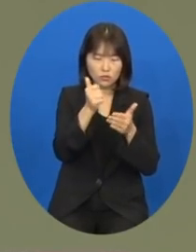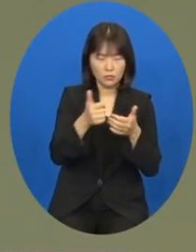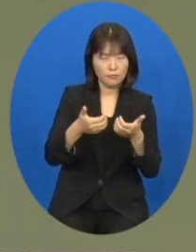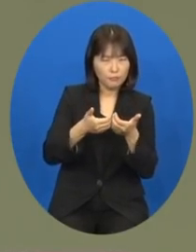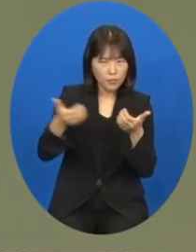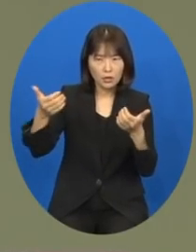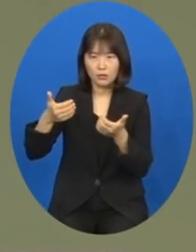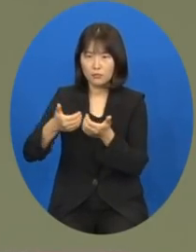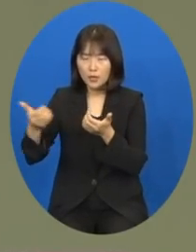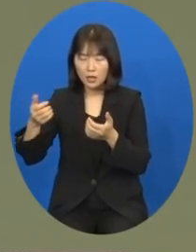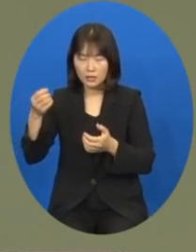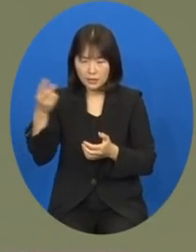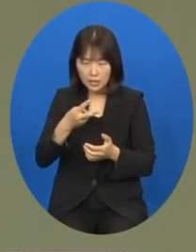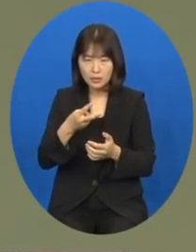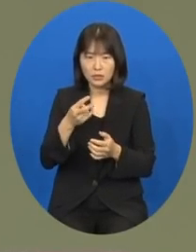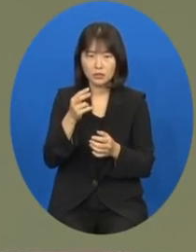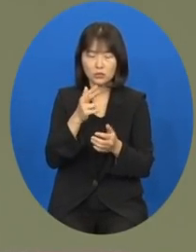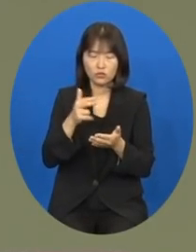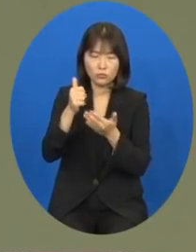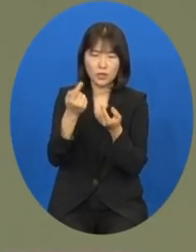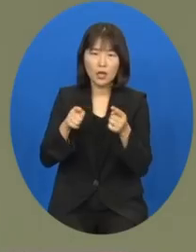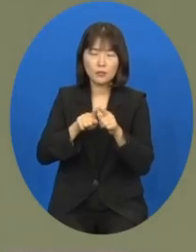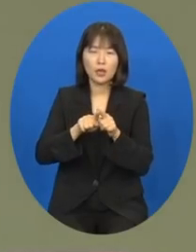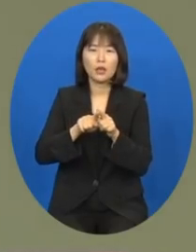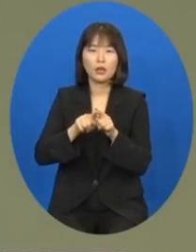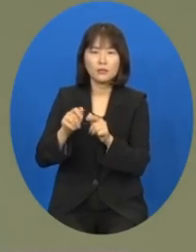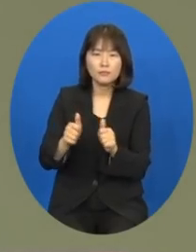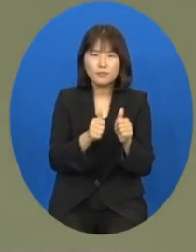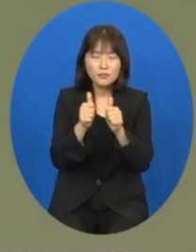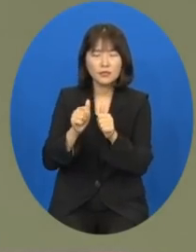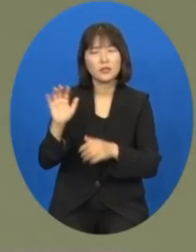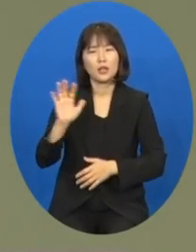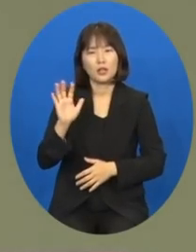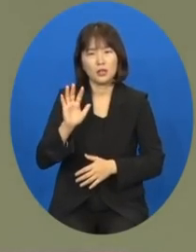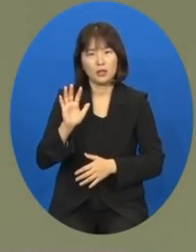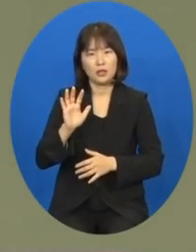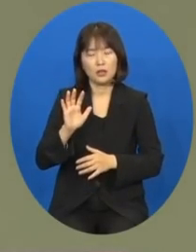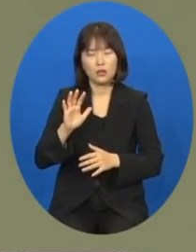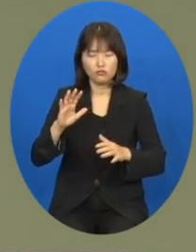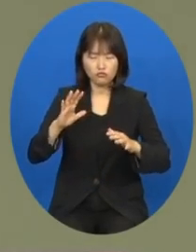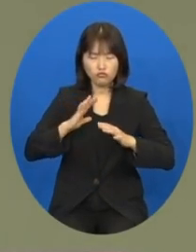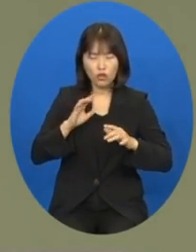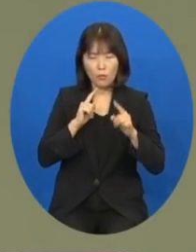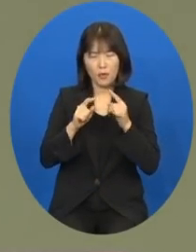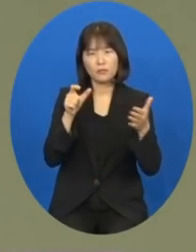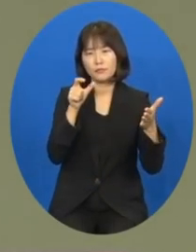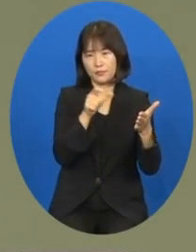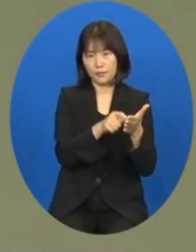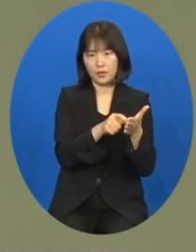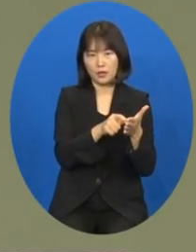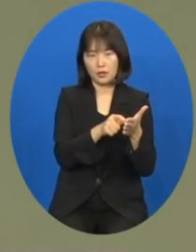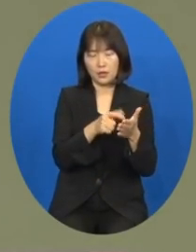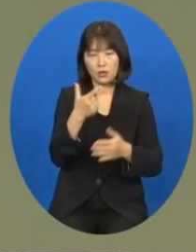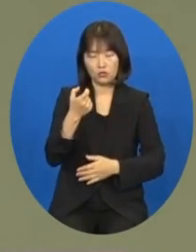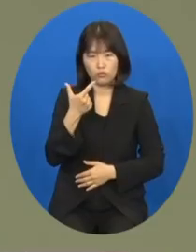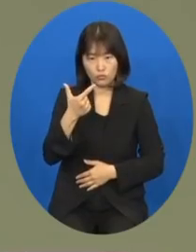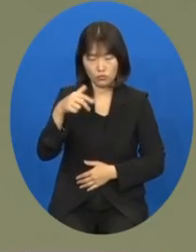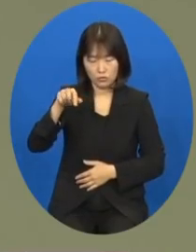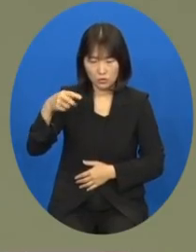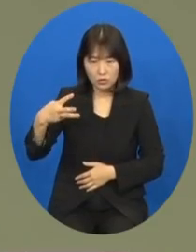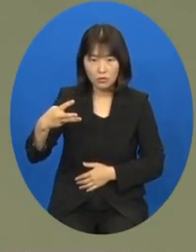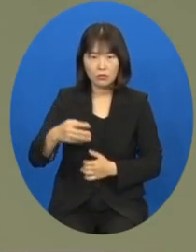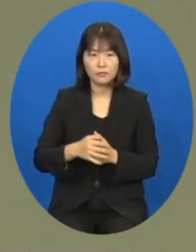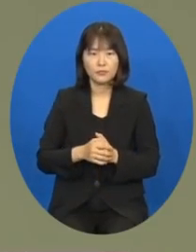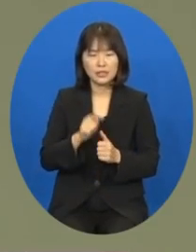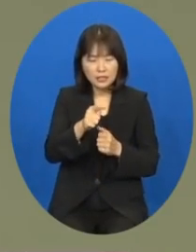다시는 그와 함께 하지 않았다 라고 하는 참 두려운 말씀이 쓰여 있습니다 66 절에 이 때문에